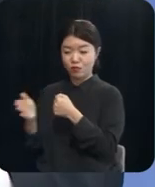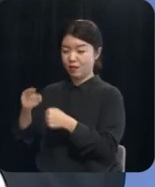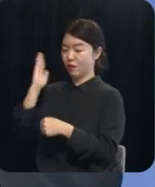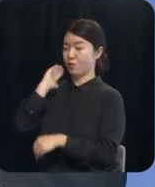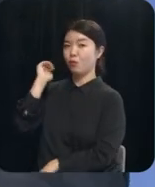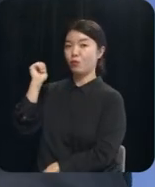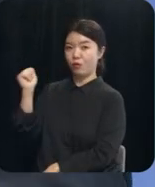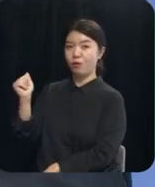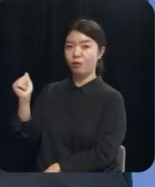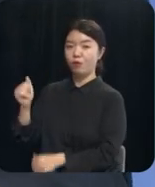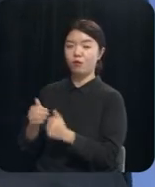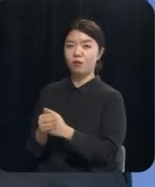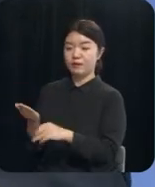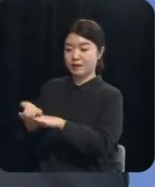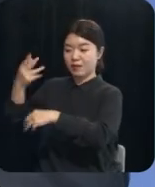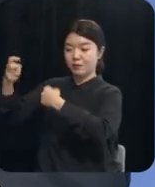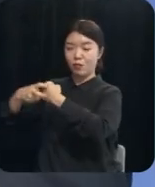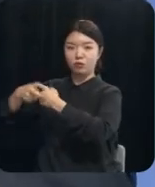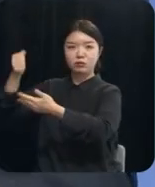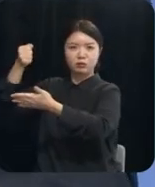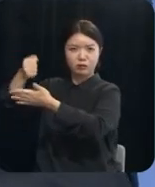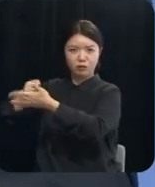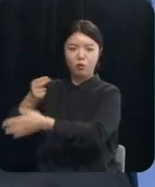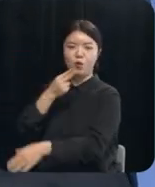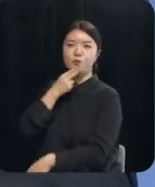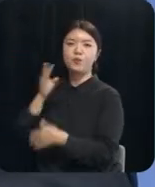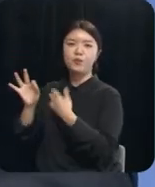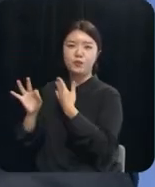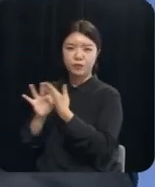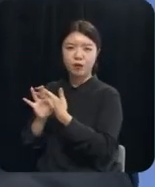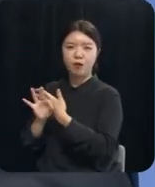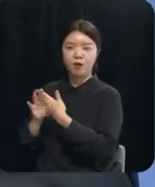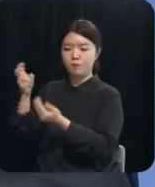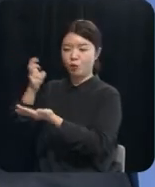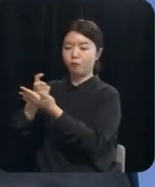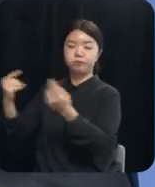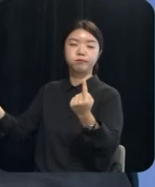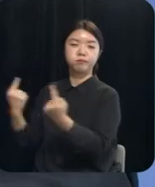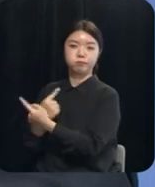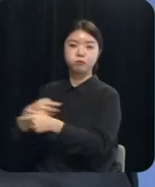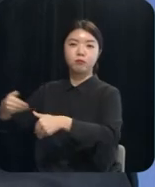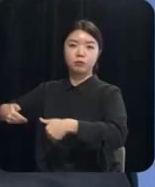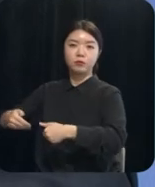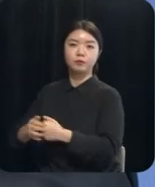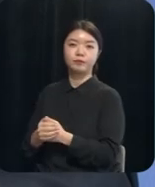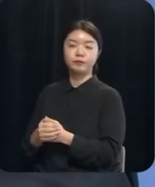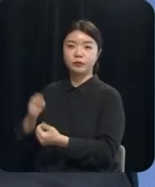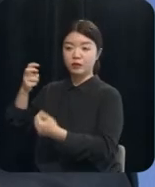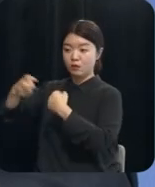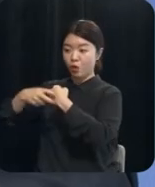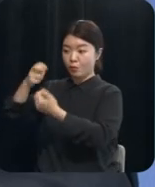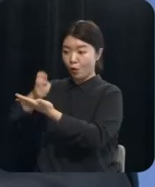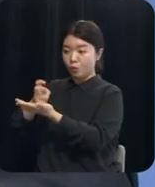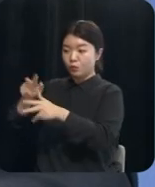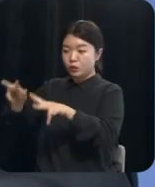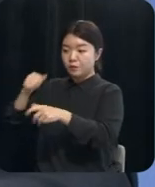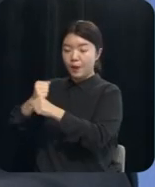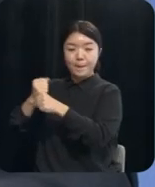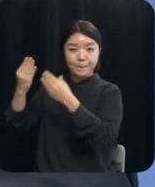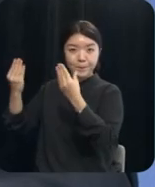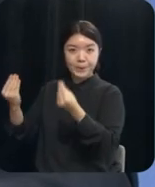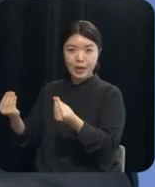대통령께서 말씀해 주십시오. 상급병원을 지정하지 않으면 법령을 개정하겠습니다. 의료법을 지금 발의해